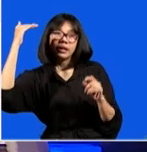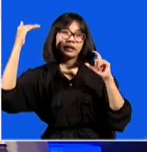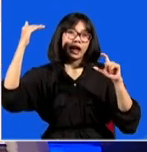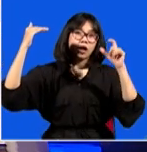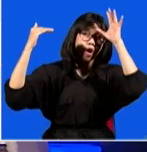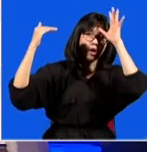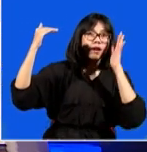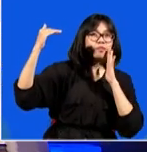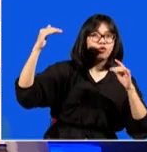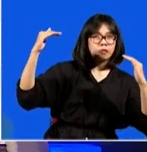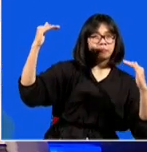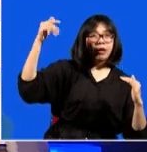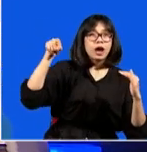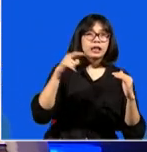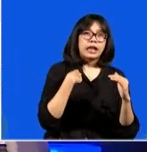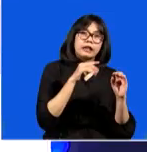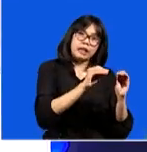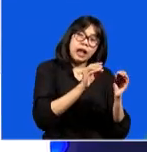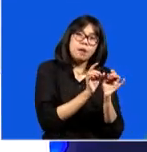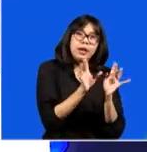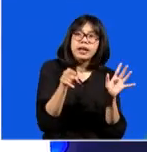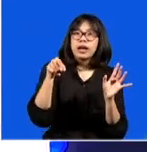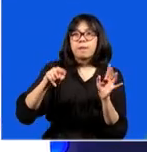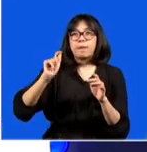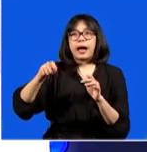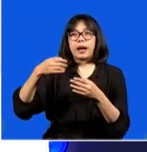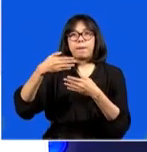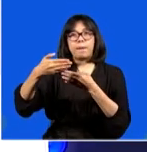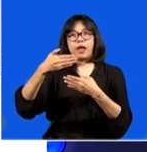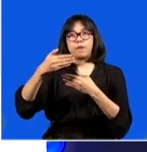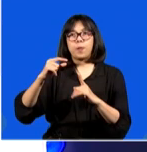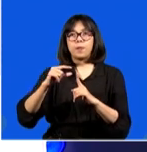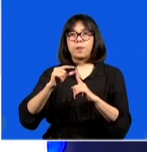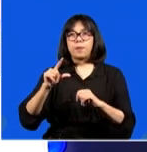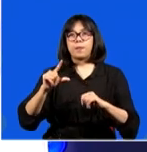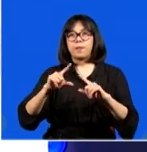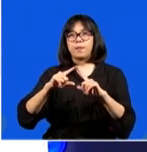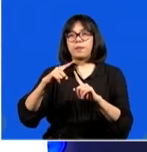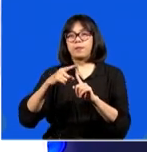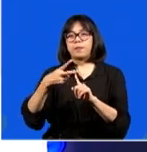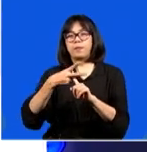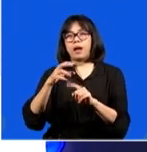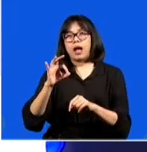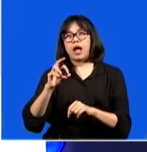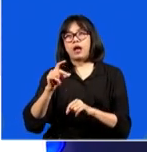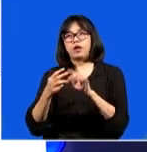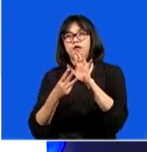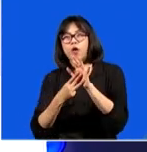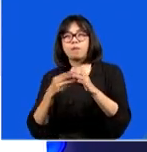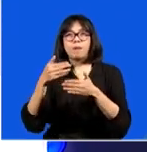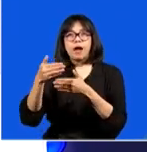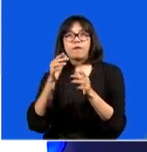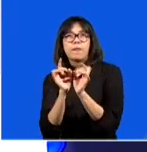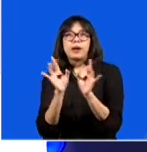belajar di satuan pendidikan kita kita manfaatkan mereka mengajari itu yang bagaimana Seperti yang mas bilang tadi apa yang kita lakukan